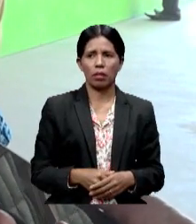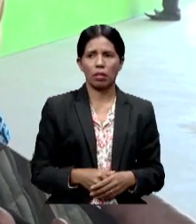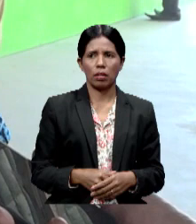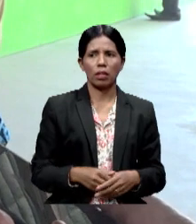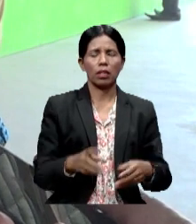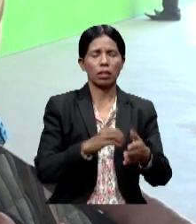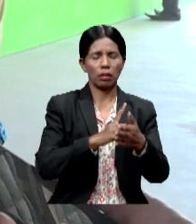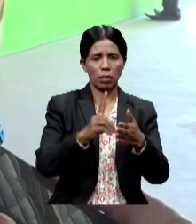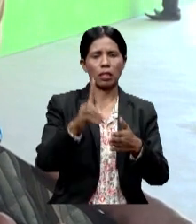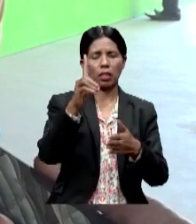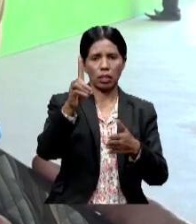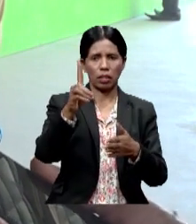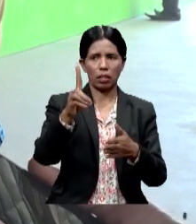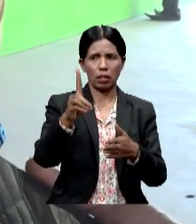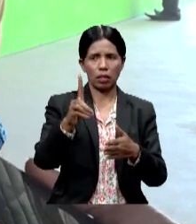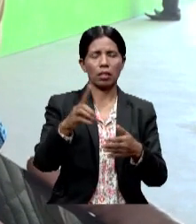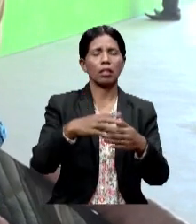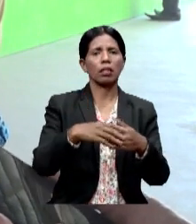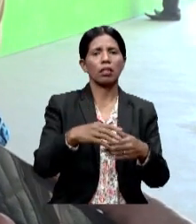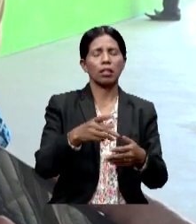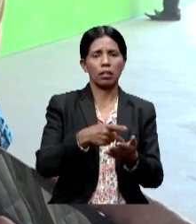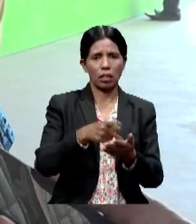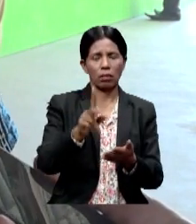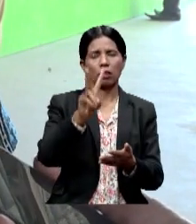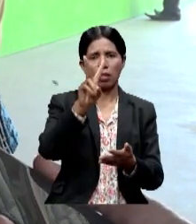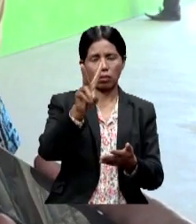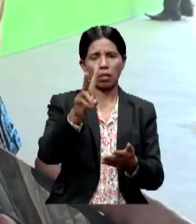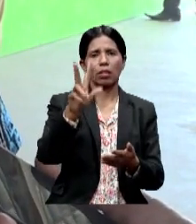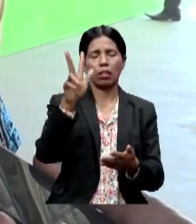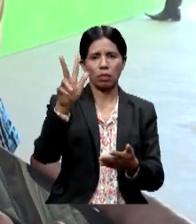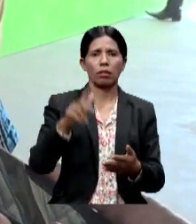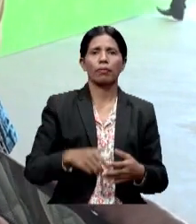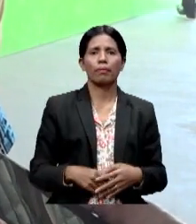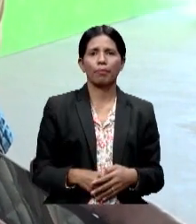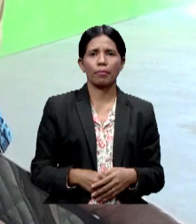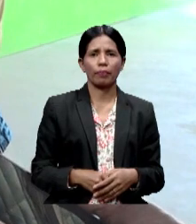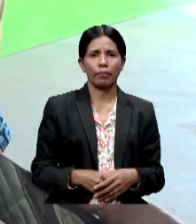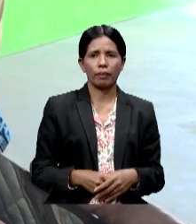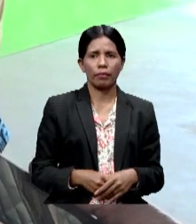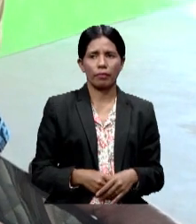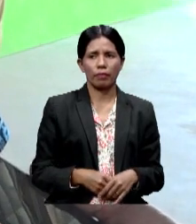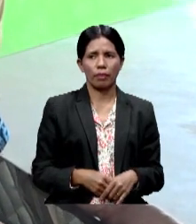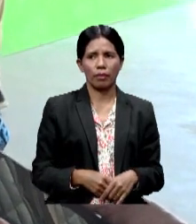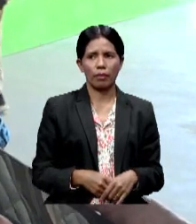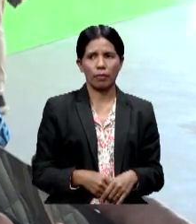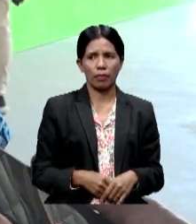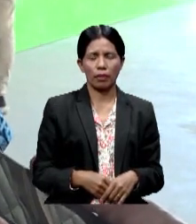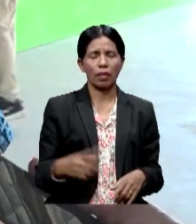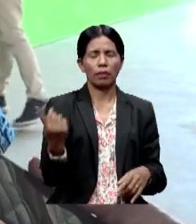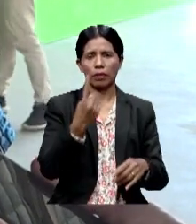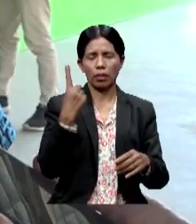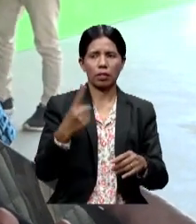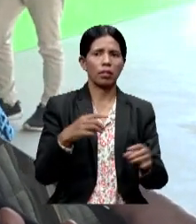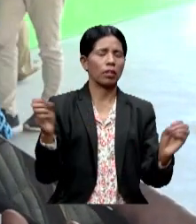semana ida dalam rumah, dalam toluan sini. Ya? Ne bebe kredit, ne lalu